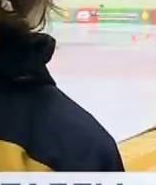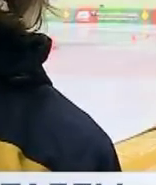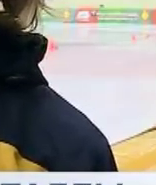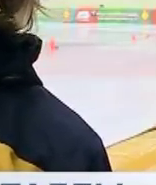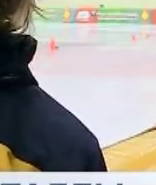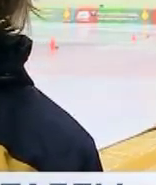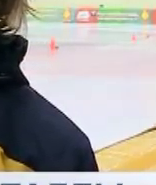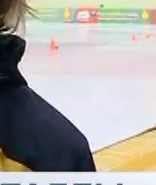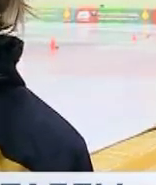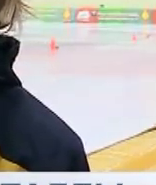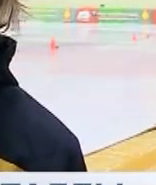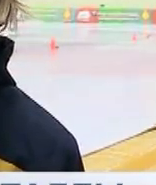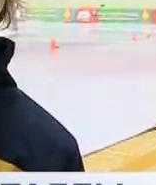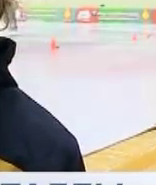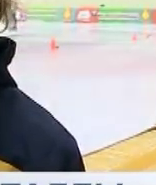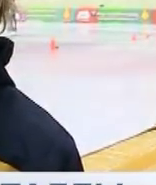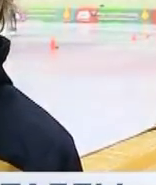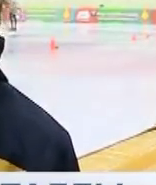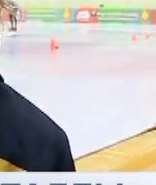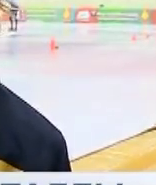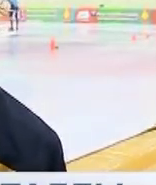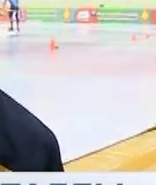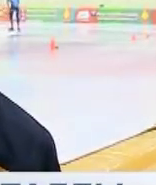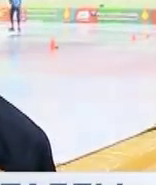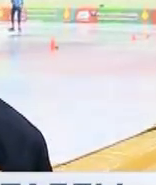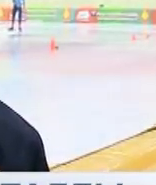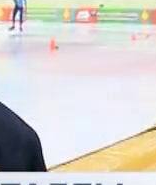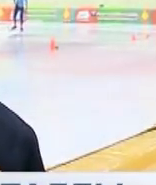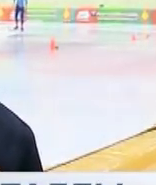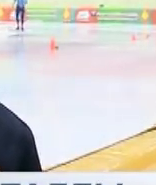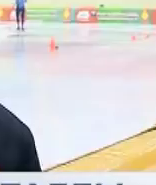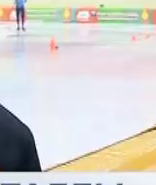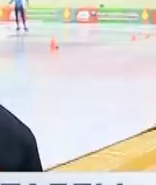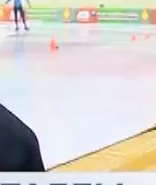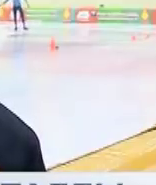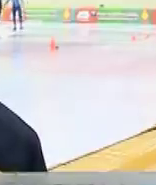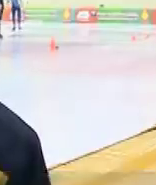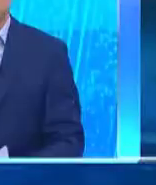жаттығу секілді өтіп жатыр. Себебі ұлттық құрама жаңа маусымда іріктеледі.